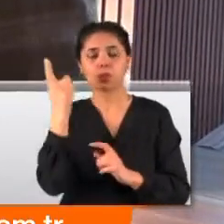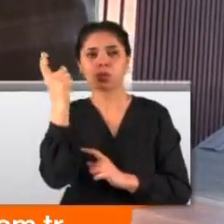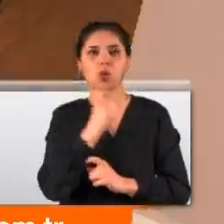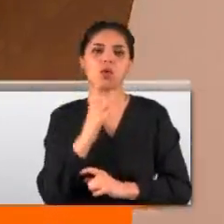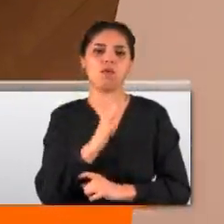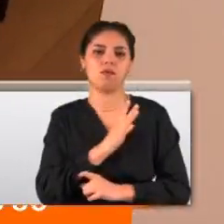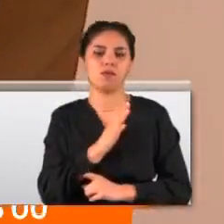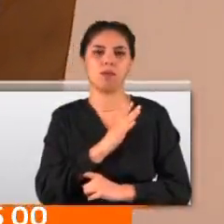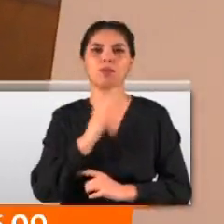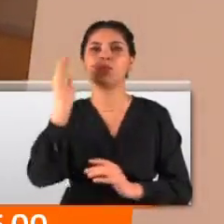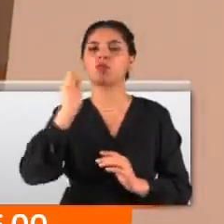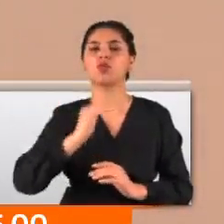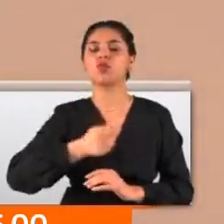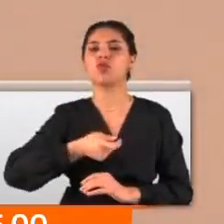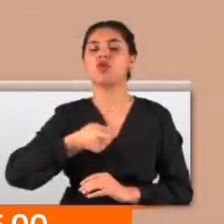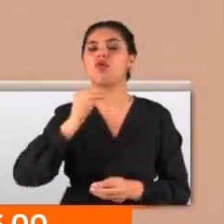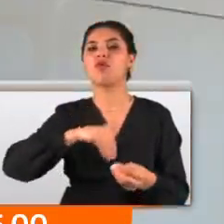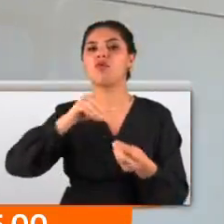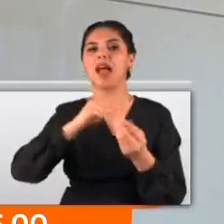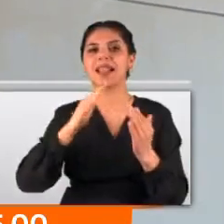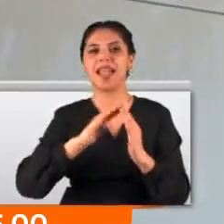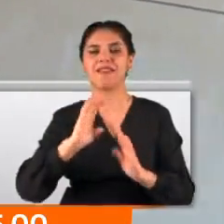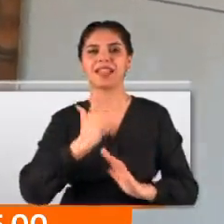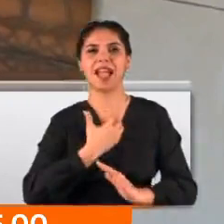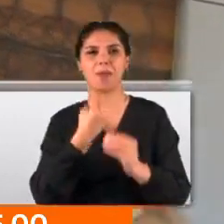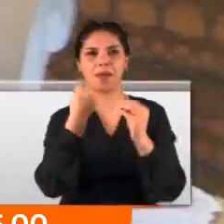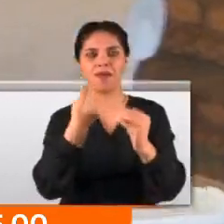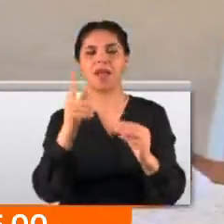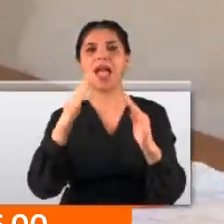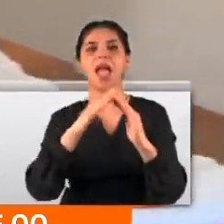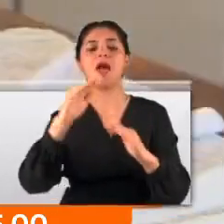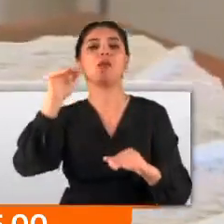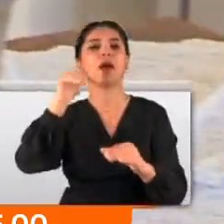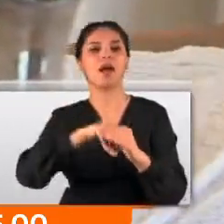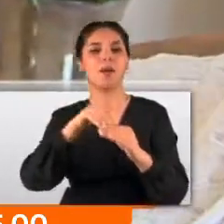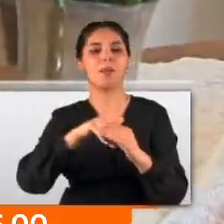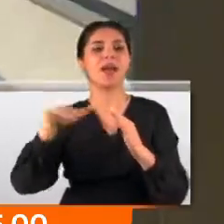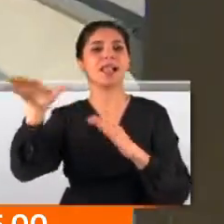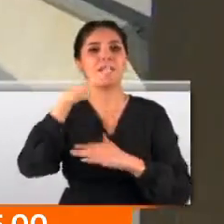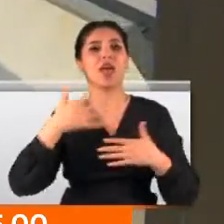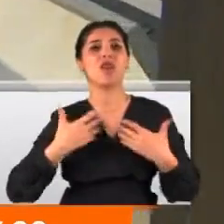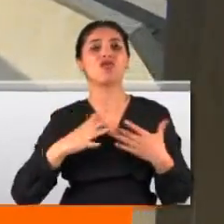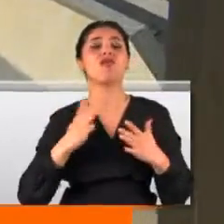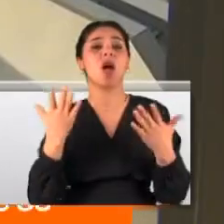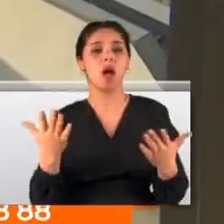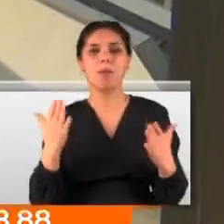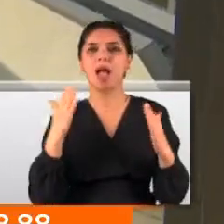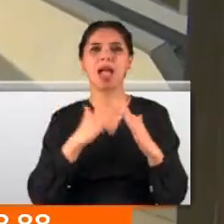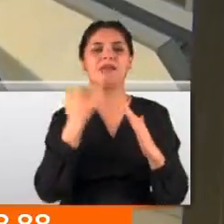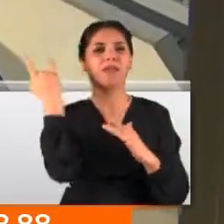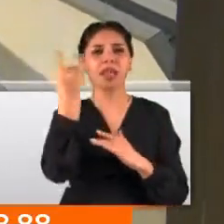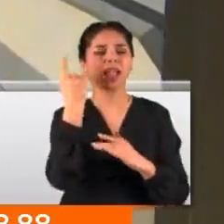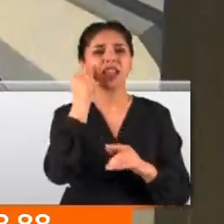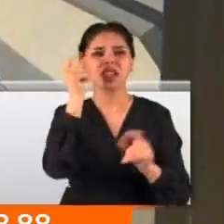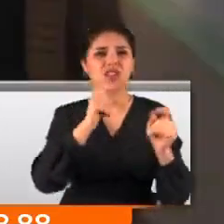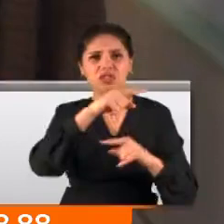sorular gelmekte. Düşük faizle ev sahibi olmaya imkan tanıyan konut kampanyası büyük heyecan yarattı, ama ev ev gezenler